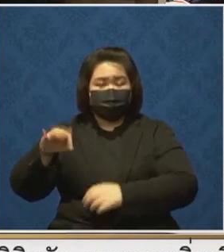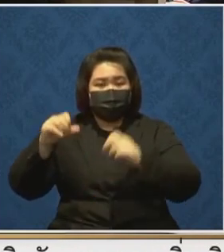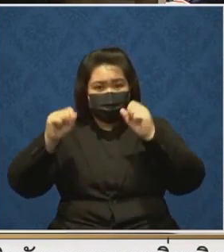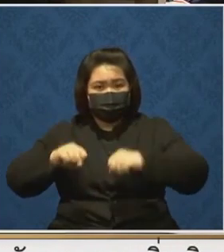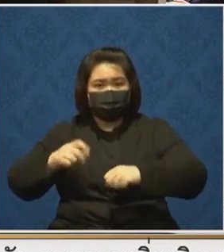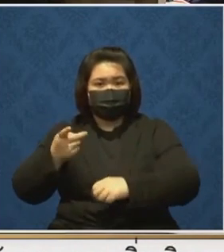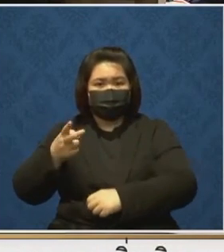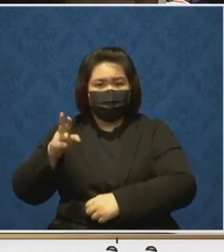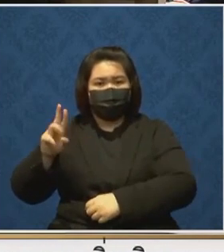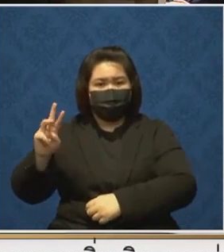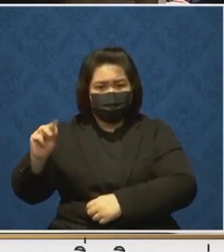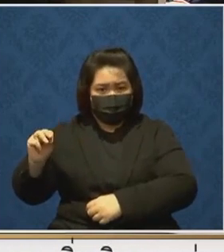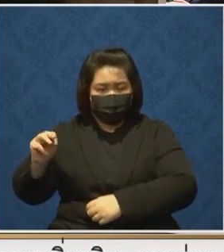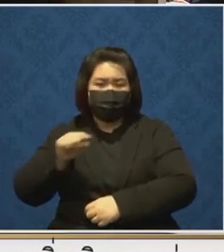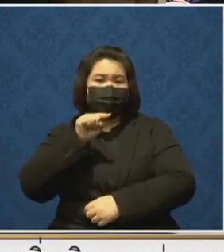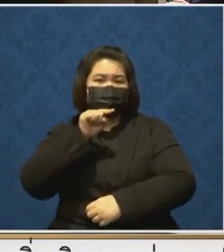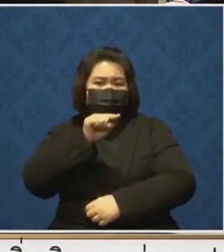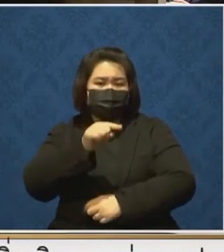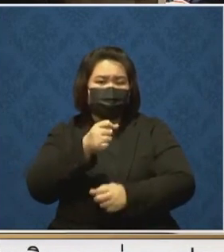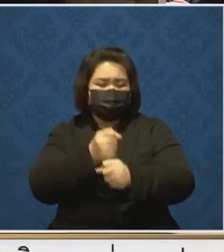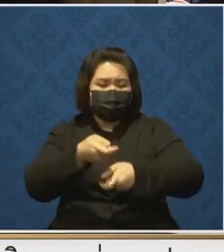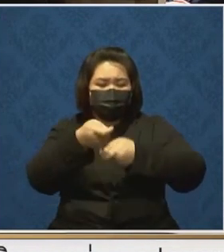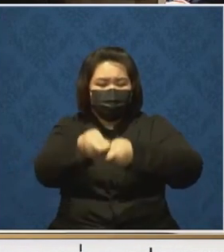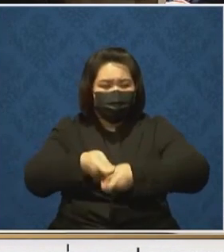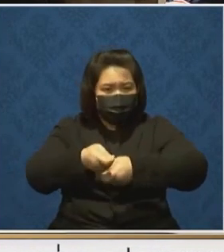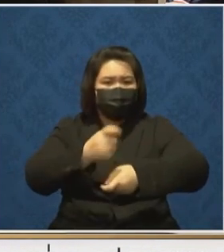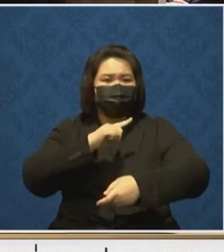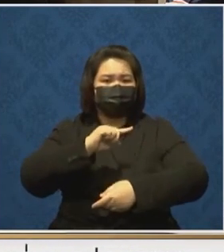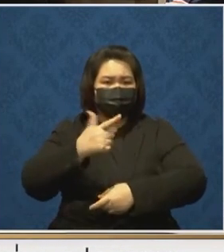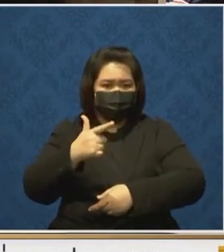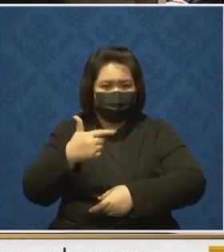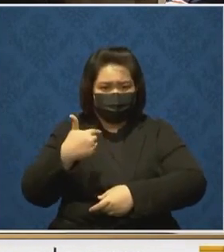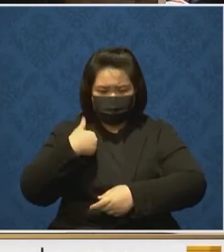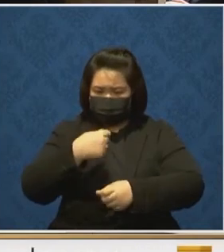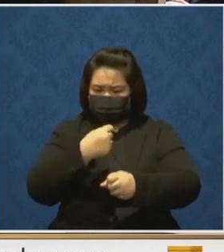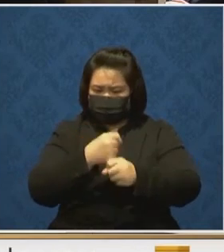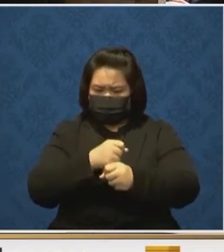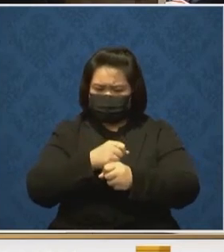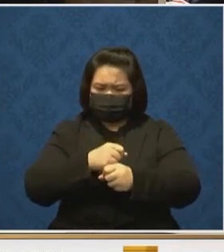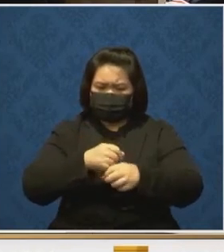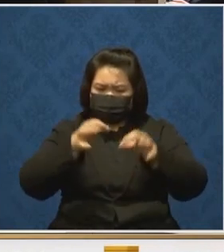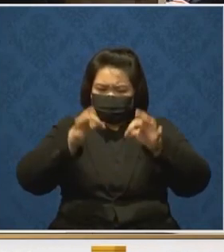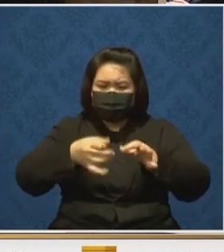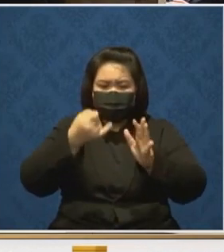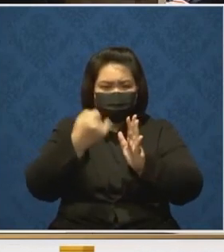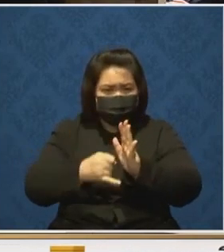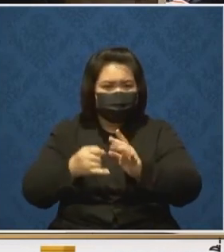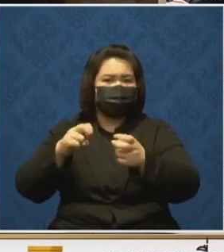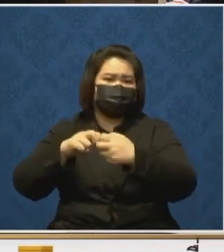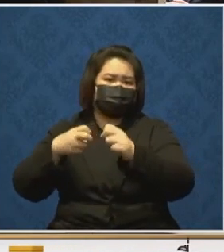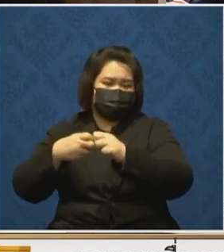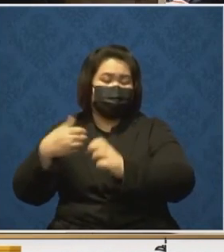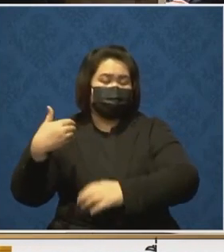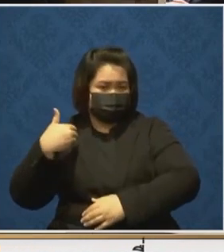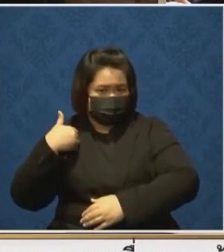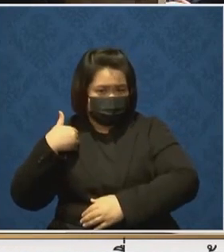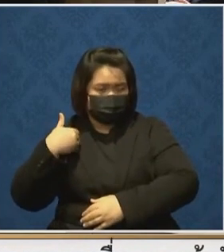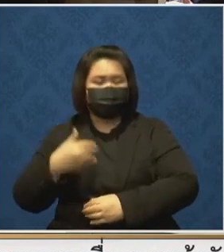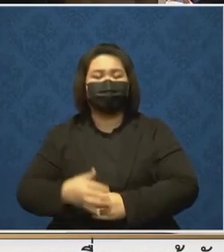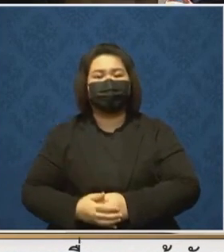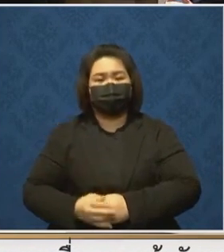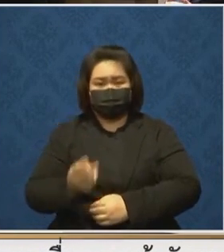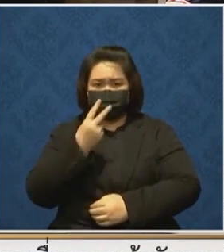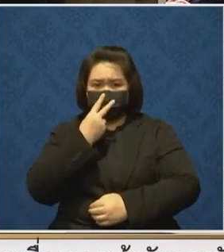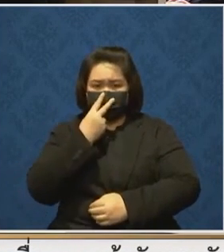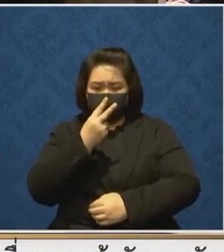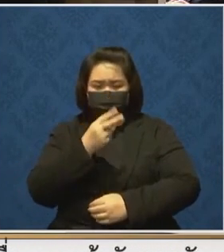ออกคำสั่งรังงับกิจการเหืแ่ทองคำจนผิดพลาดเสียหายและยัมีพริษตการจงใจและเว้นการปิ